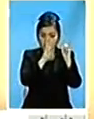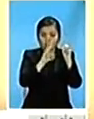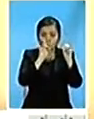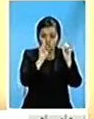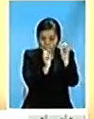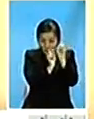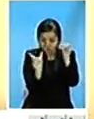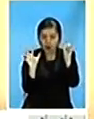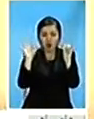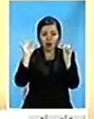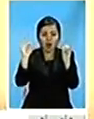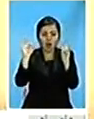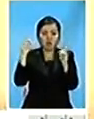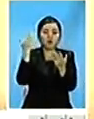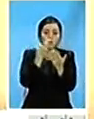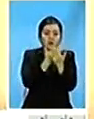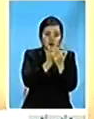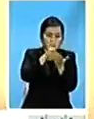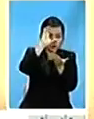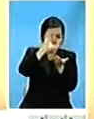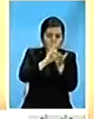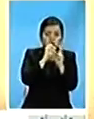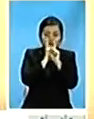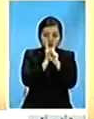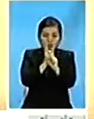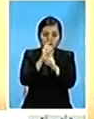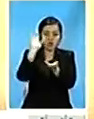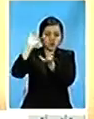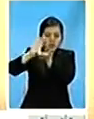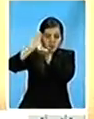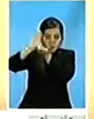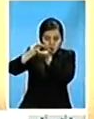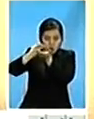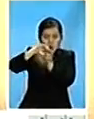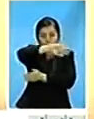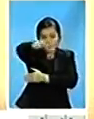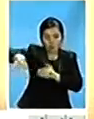9ในวงเงินเท่ากับจำนวนที่ปรับลดรวมเป็นจำนวนทั้งสิ้น